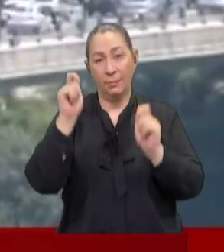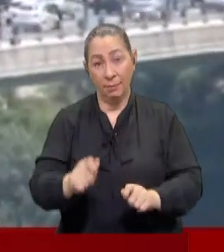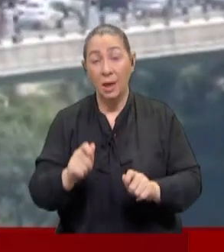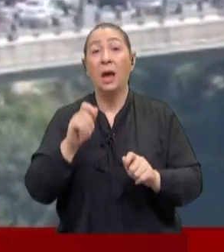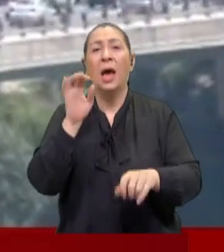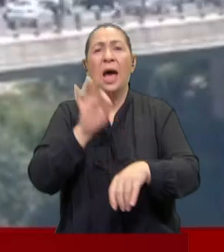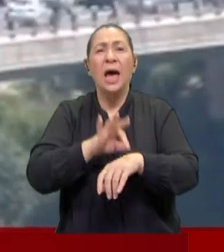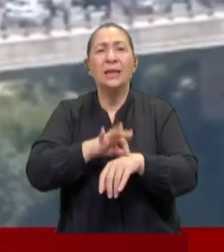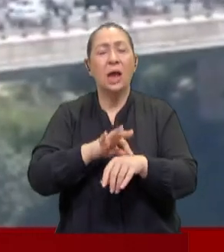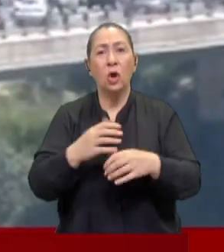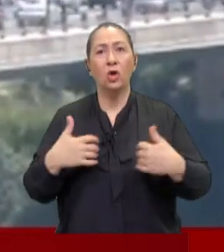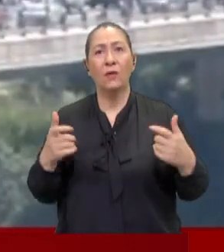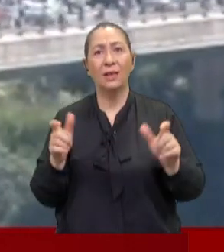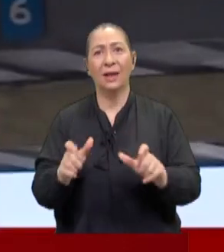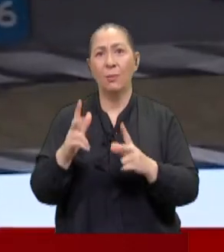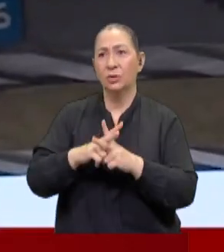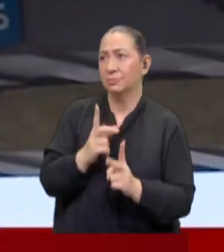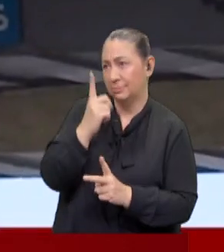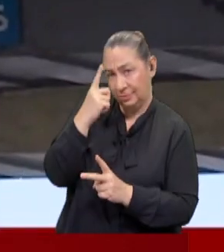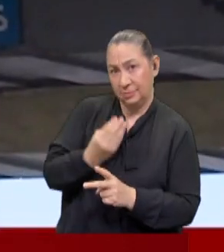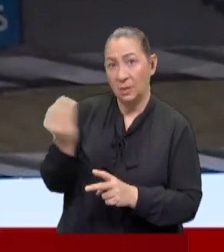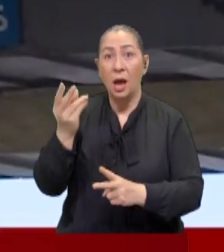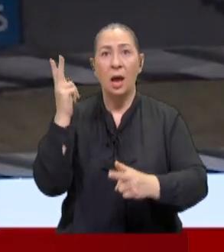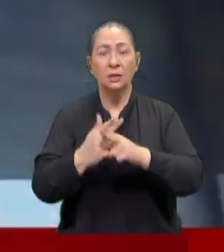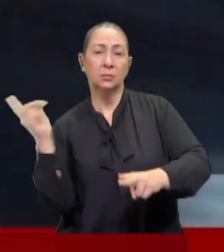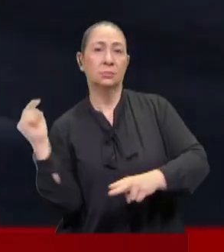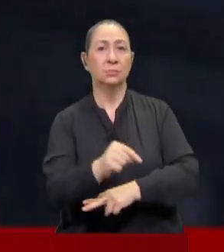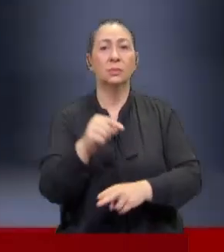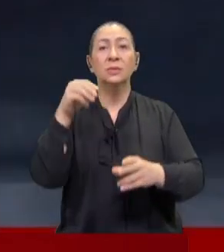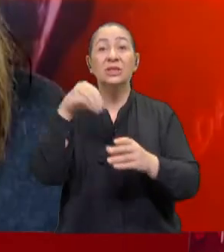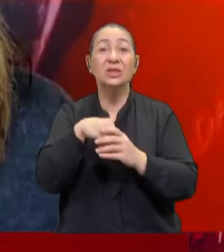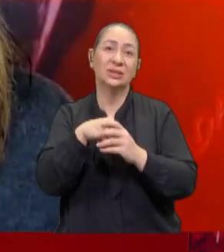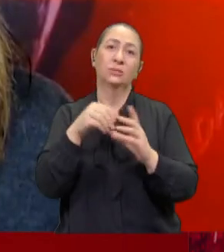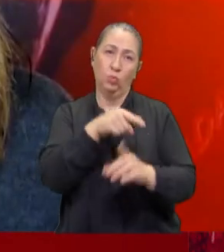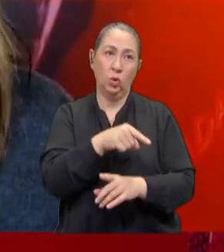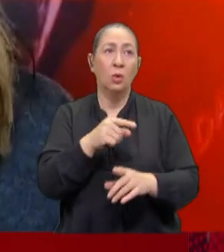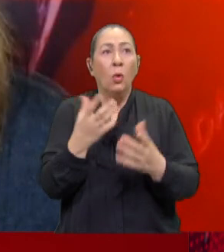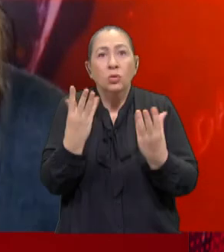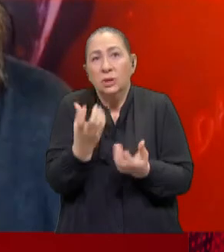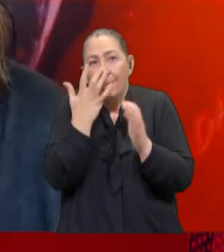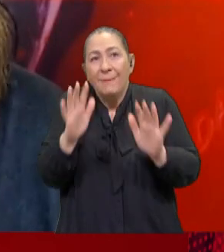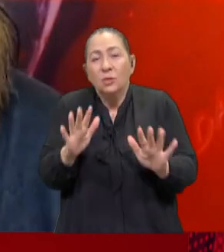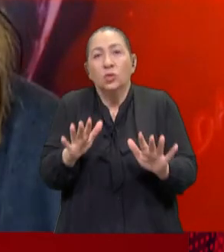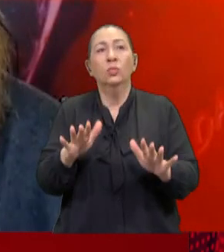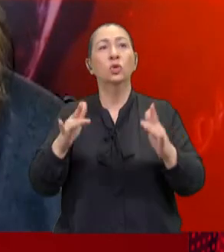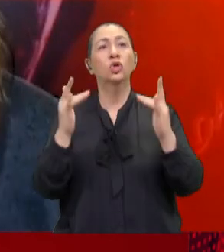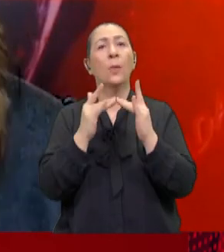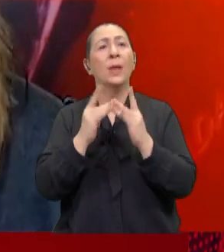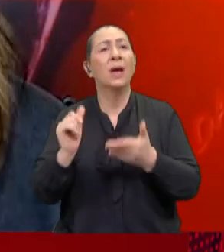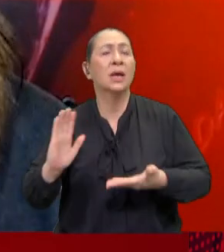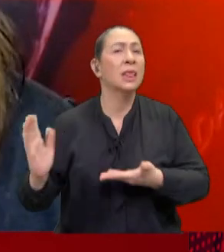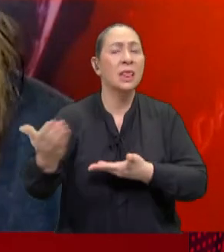Anında güvenlik güçlerimize bildirmek, ona anında müdahale edilebilmesiydi amaç. Olacağını bekliyordum. Bu köprülerden elde